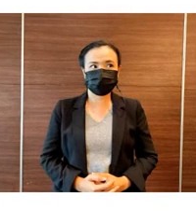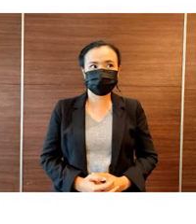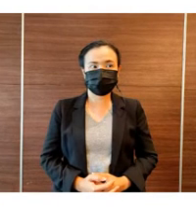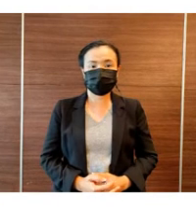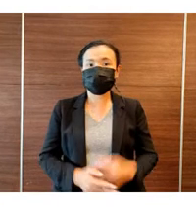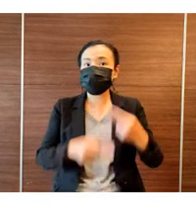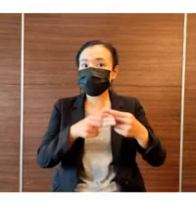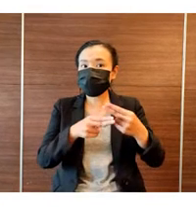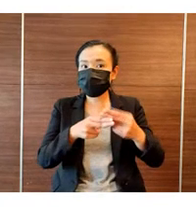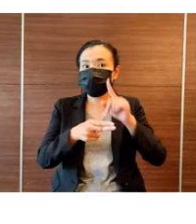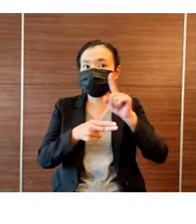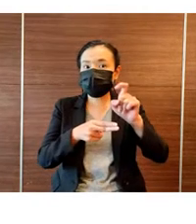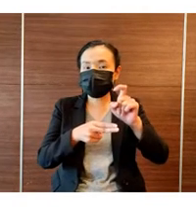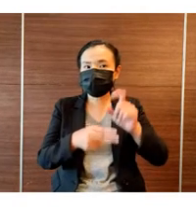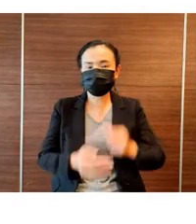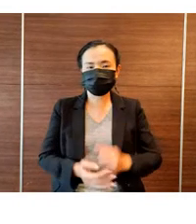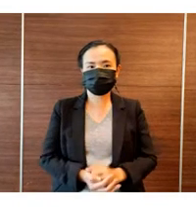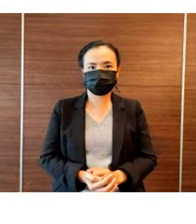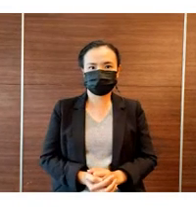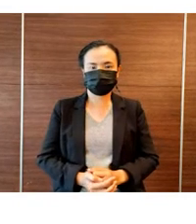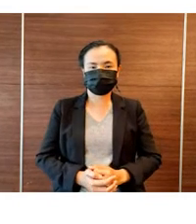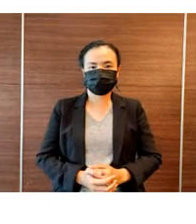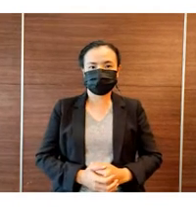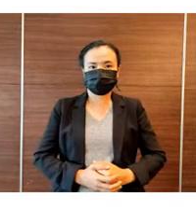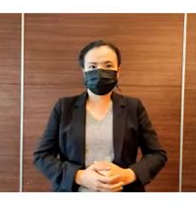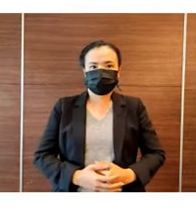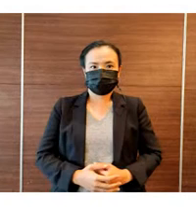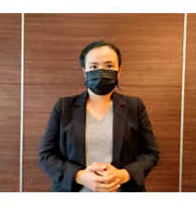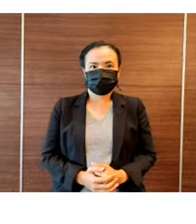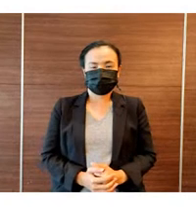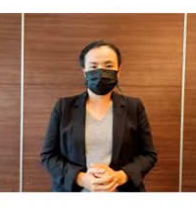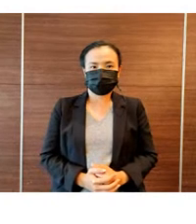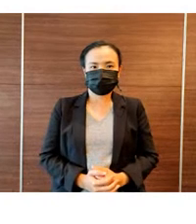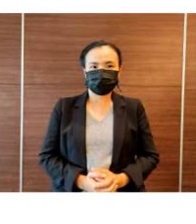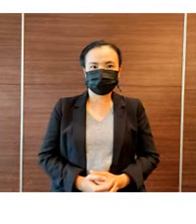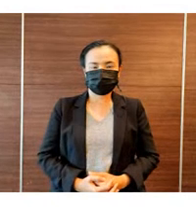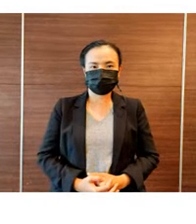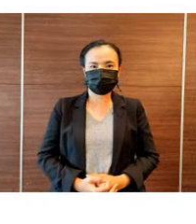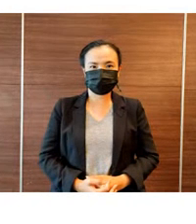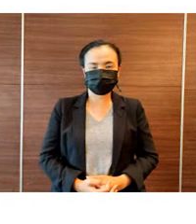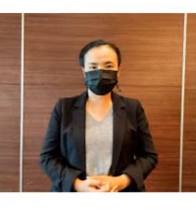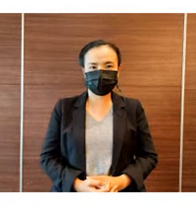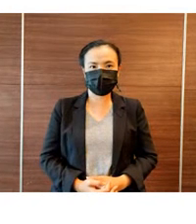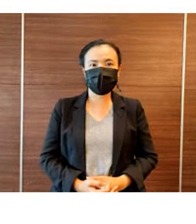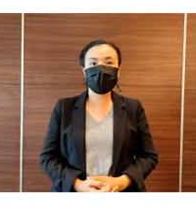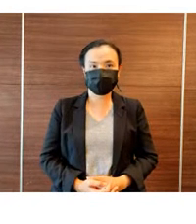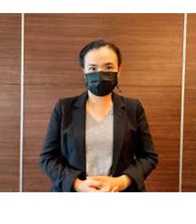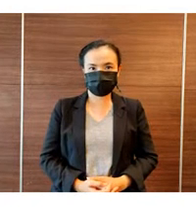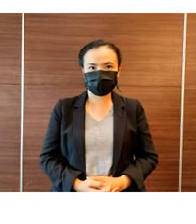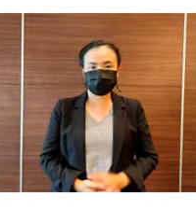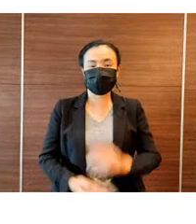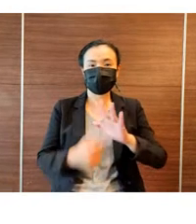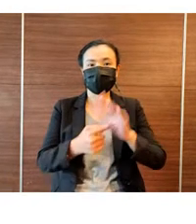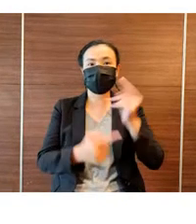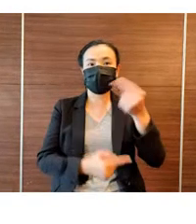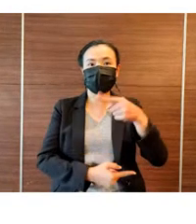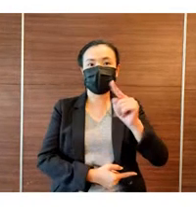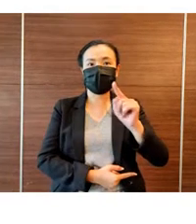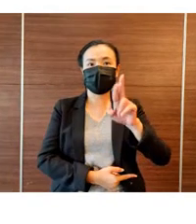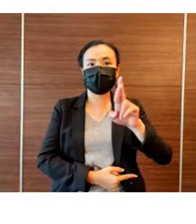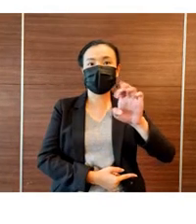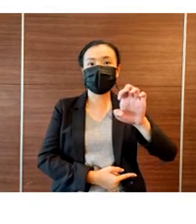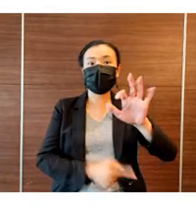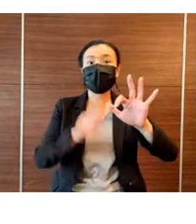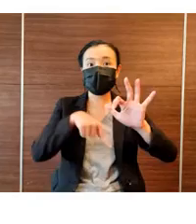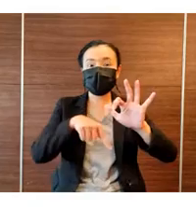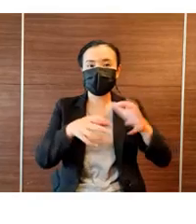please? Harry, like Harry Potter, from APM Plus. Okay, ค่ะคุณแฮร์รี่นะคะจาก